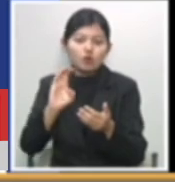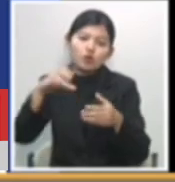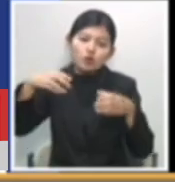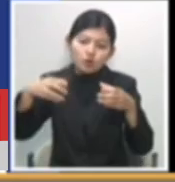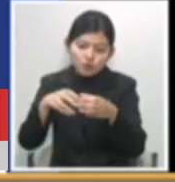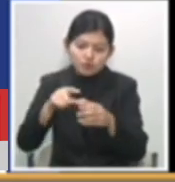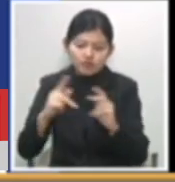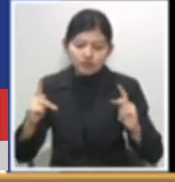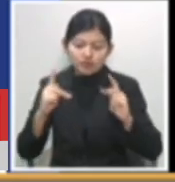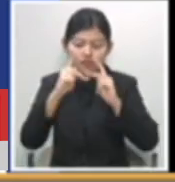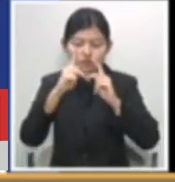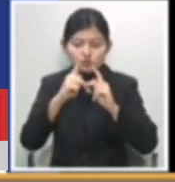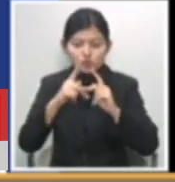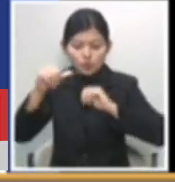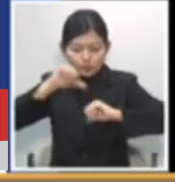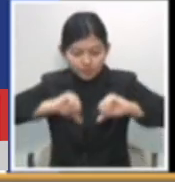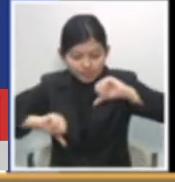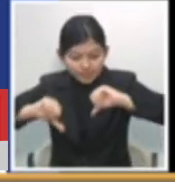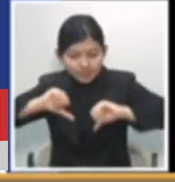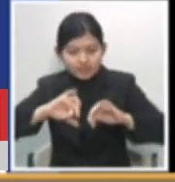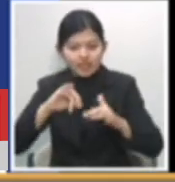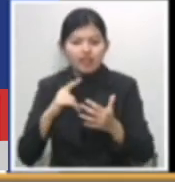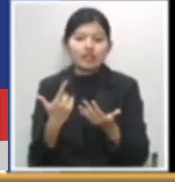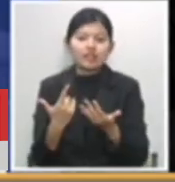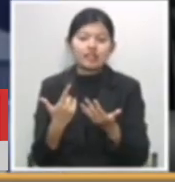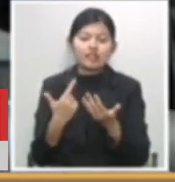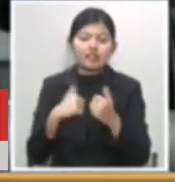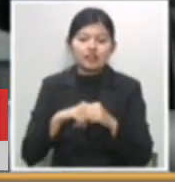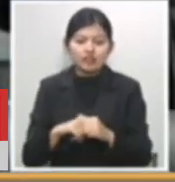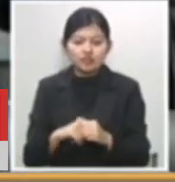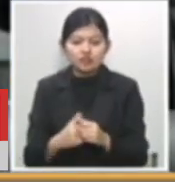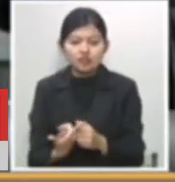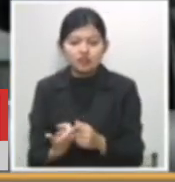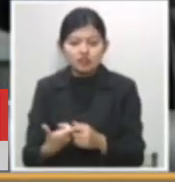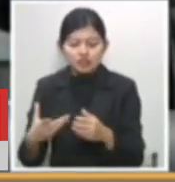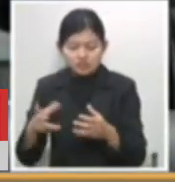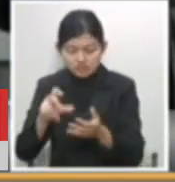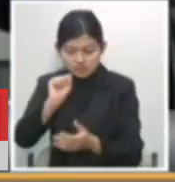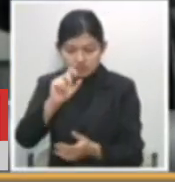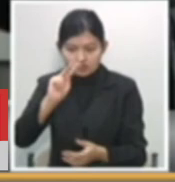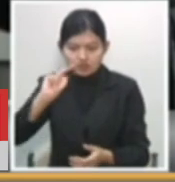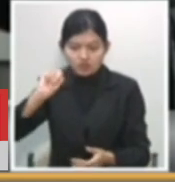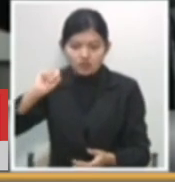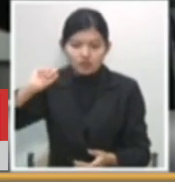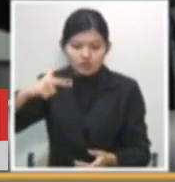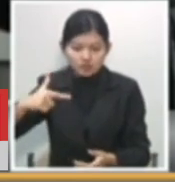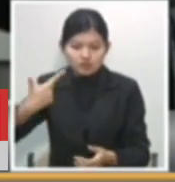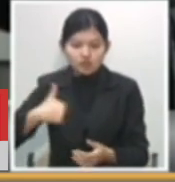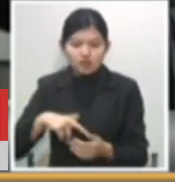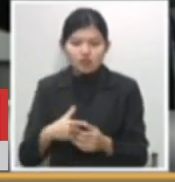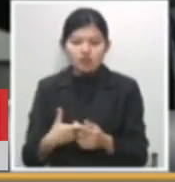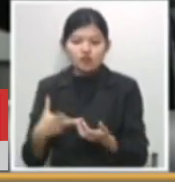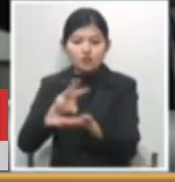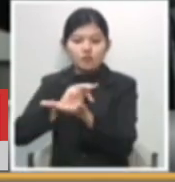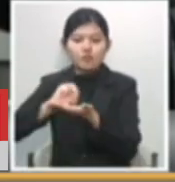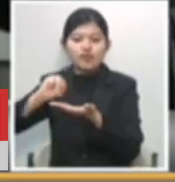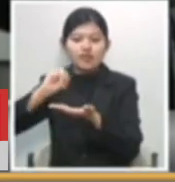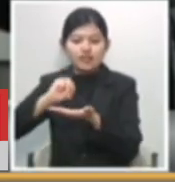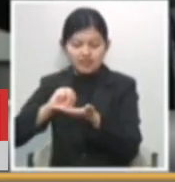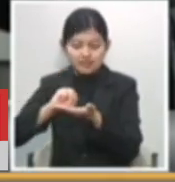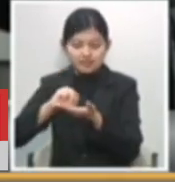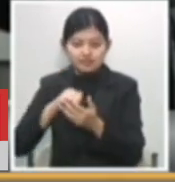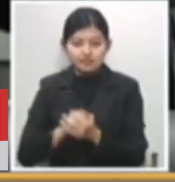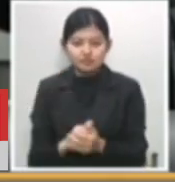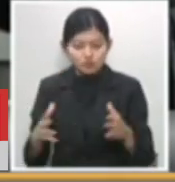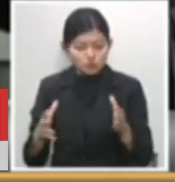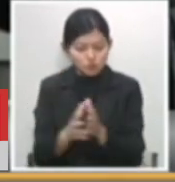กระทรวงวิทยาศาสตร์ครับและสำนักงานคณะกรรมการอุดมศึกษารวมเป็น